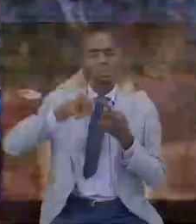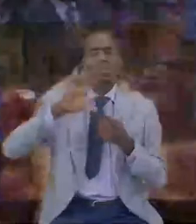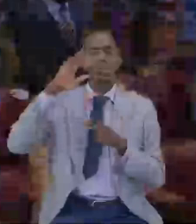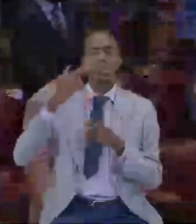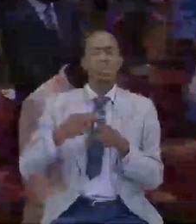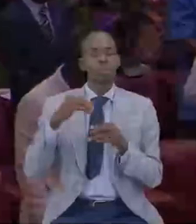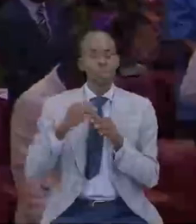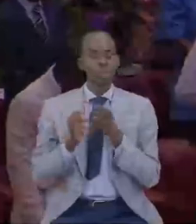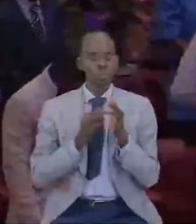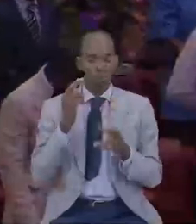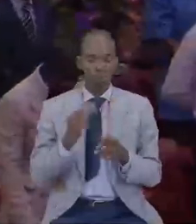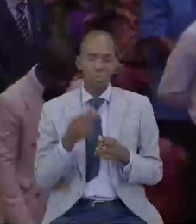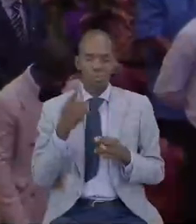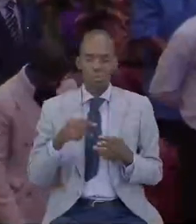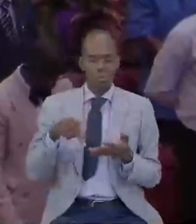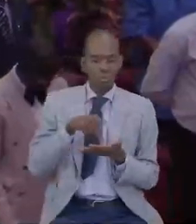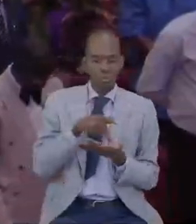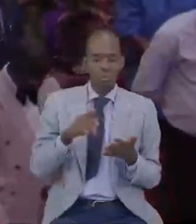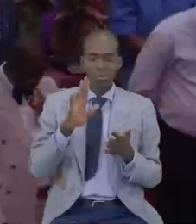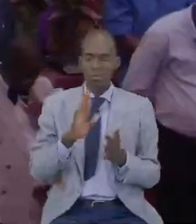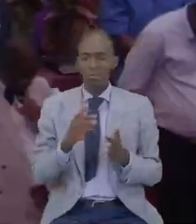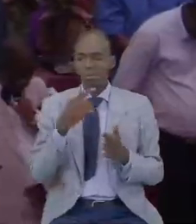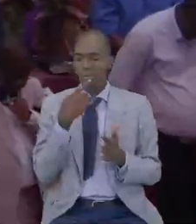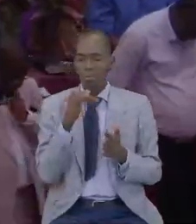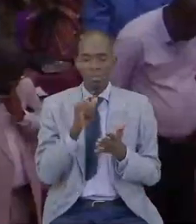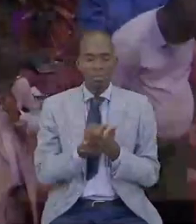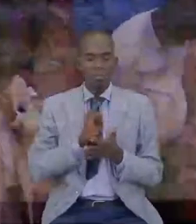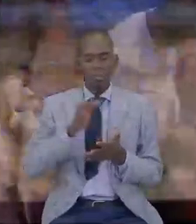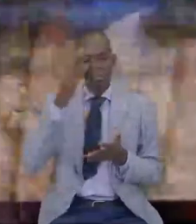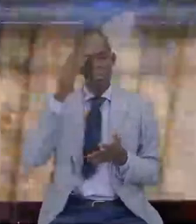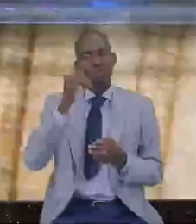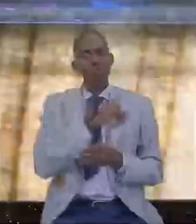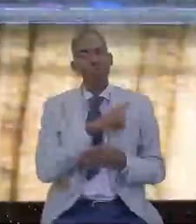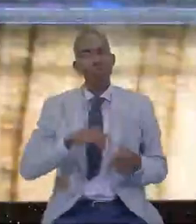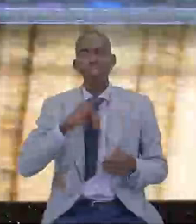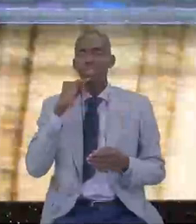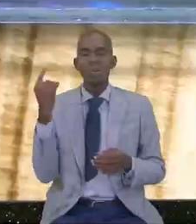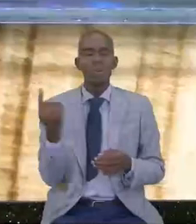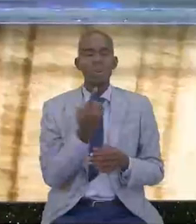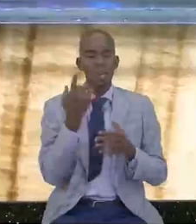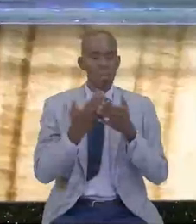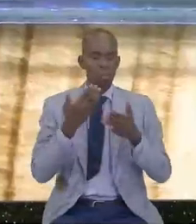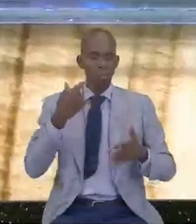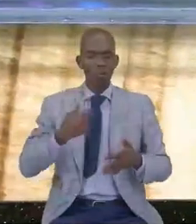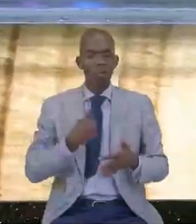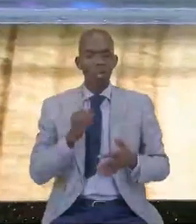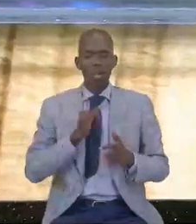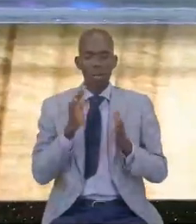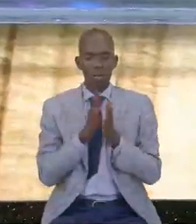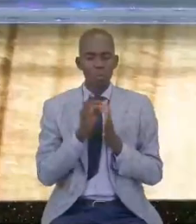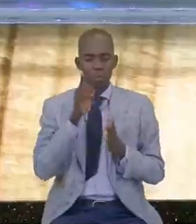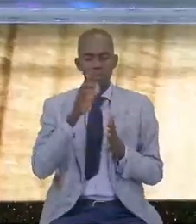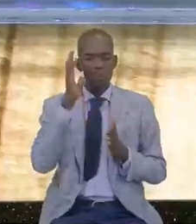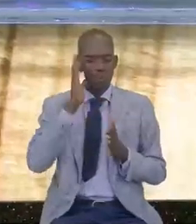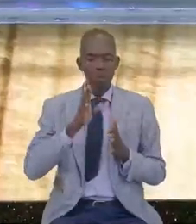Le Samissa dit, je mets tout le Seigneur devant moi. Je prie Seigneur que toi tu sois central dans nos